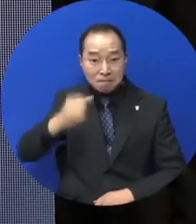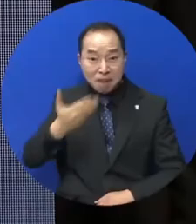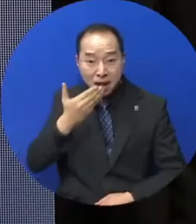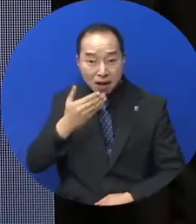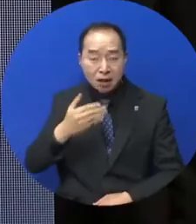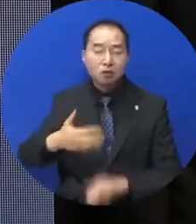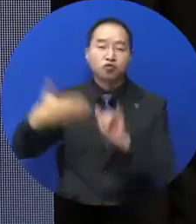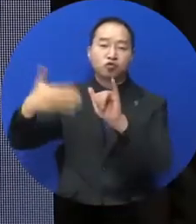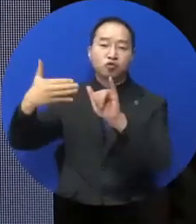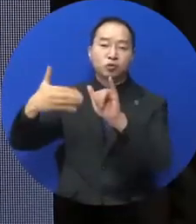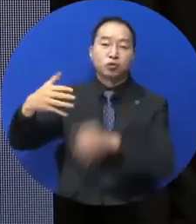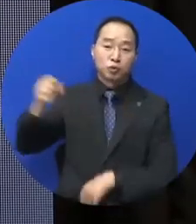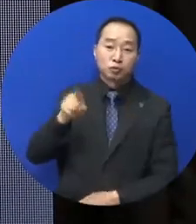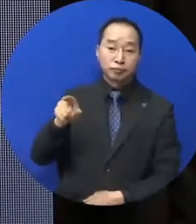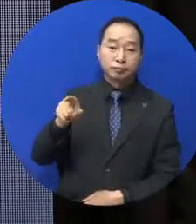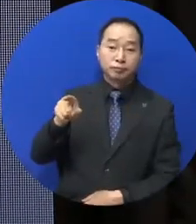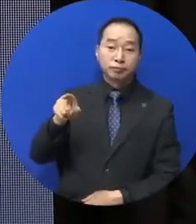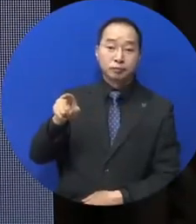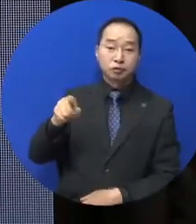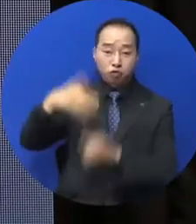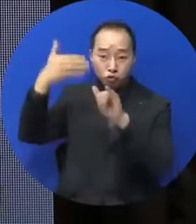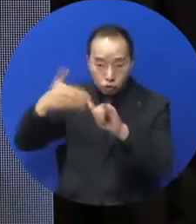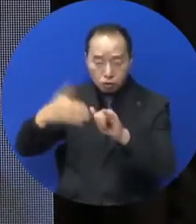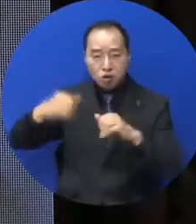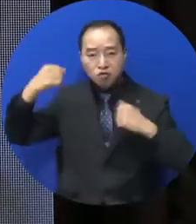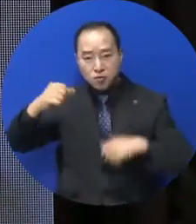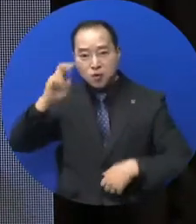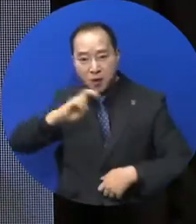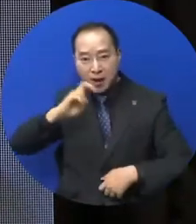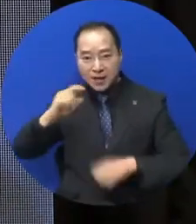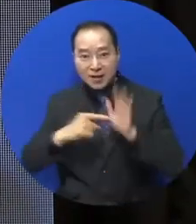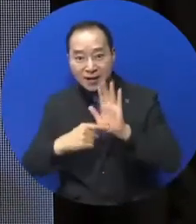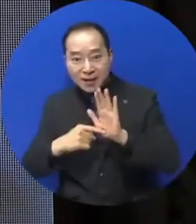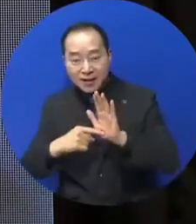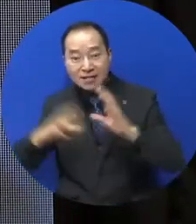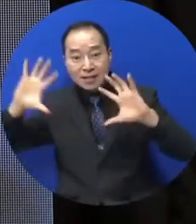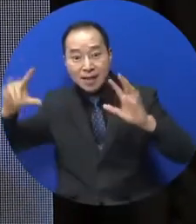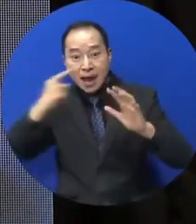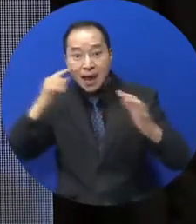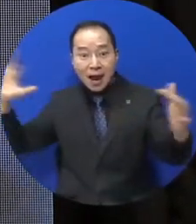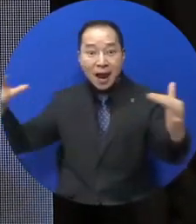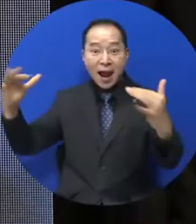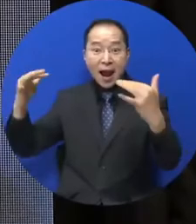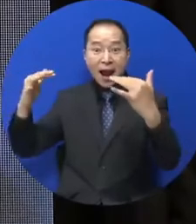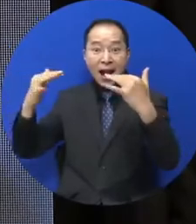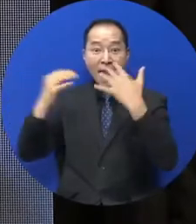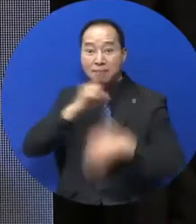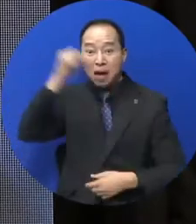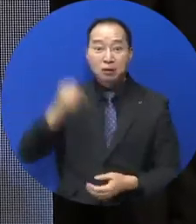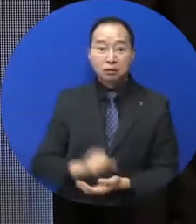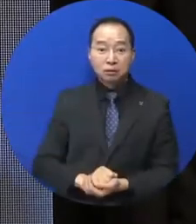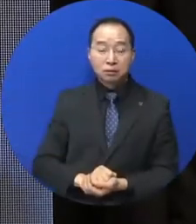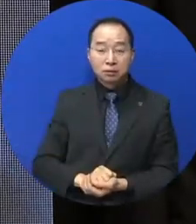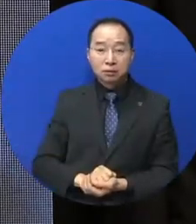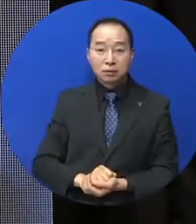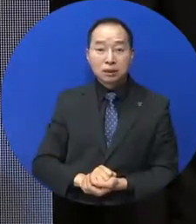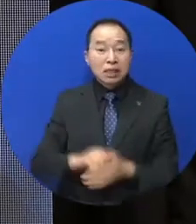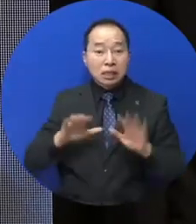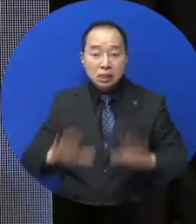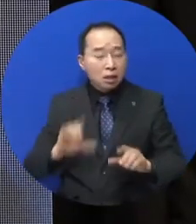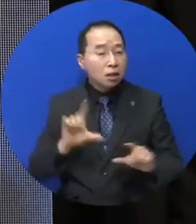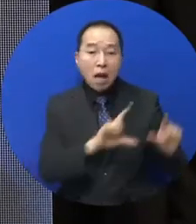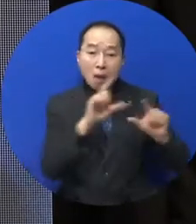춤과 노래로 전 세계인을 사로잡았습니다. 사는 방식도 성공하는 방식도